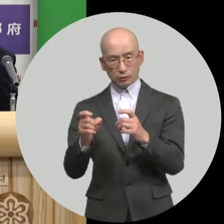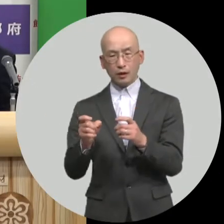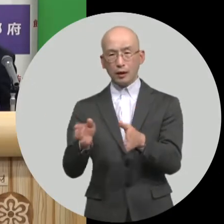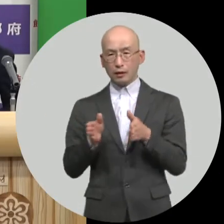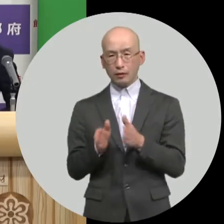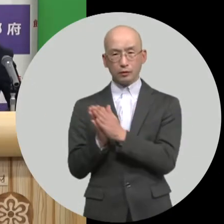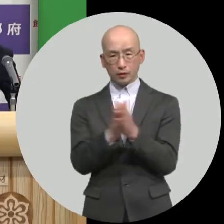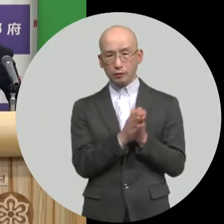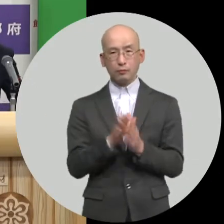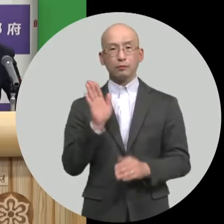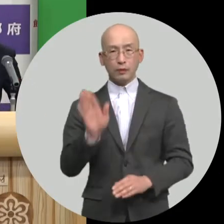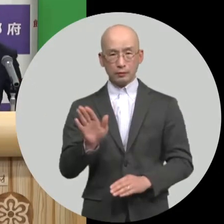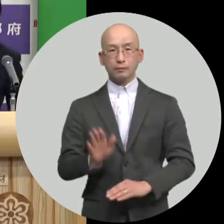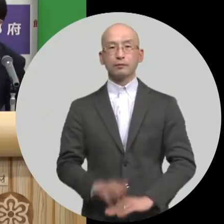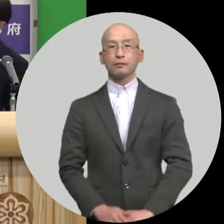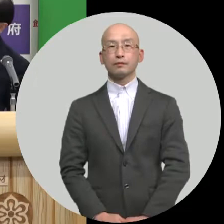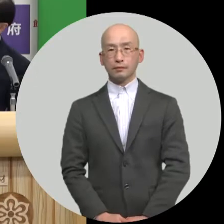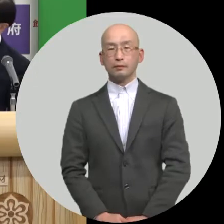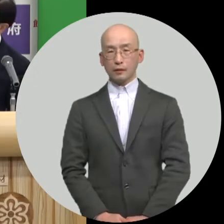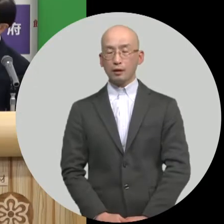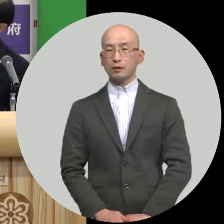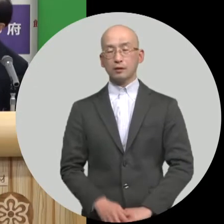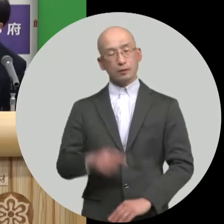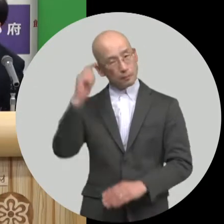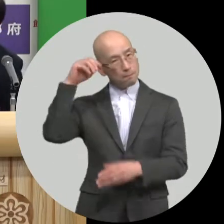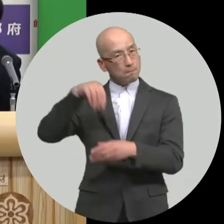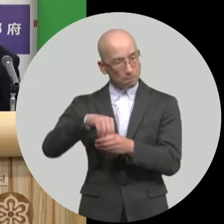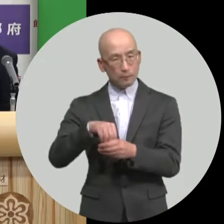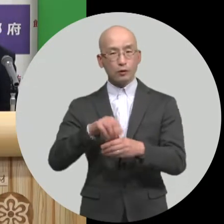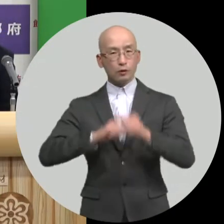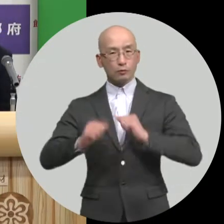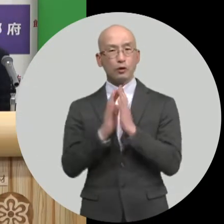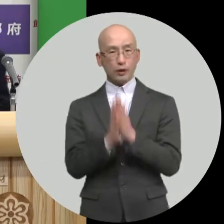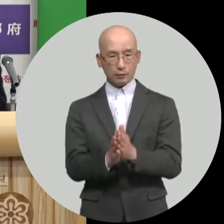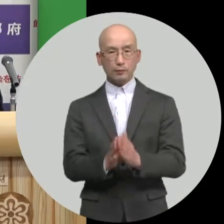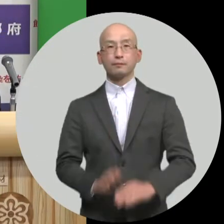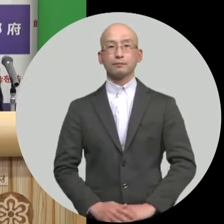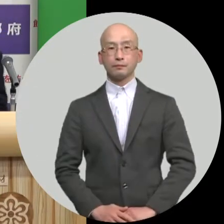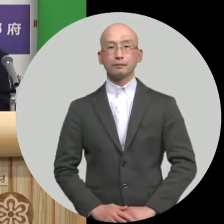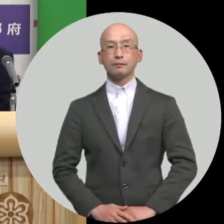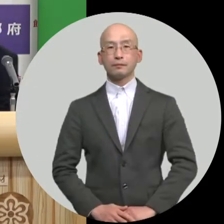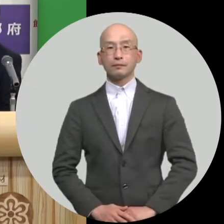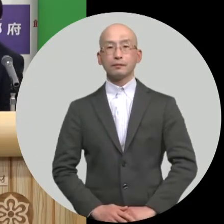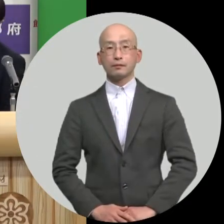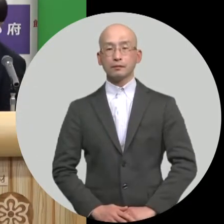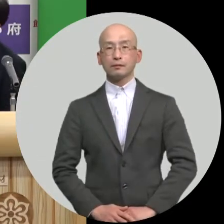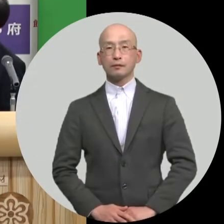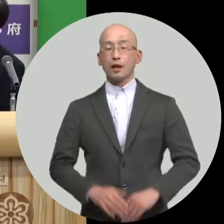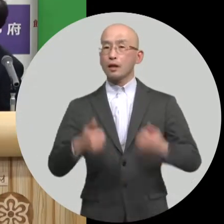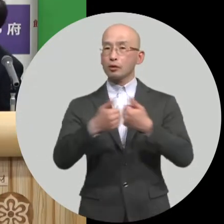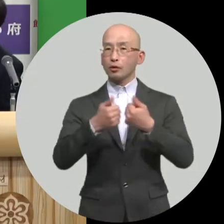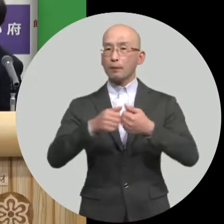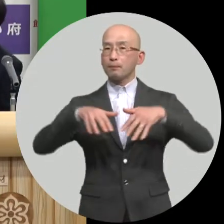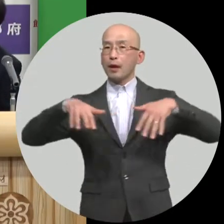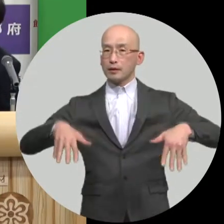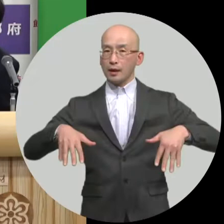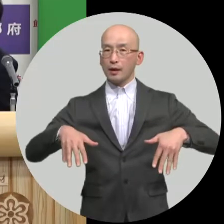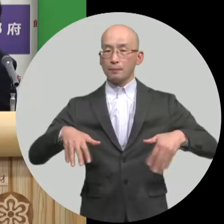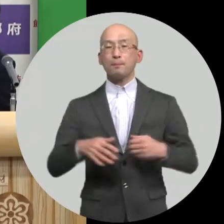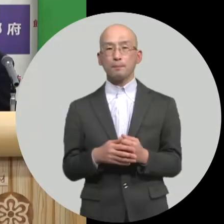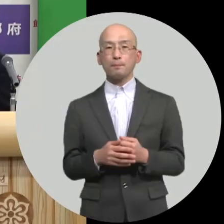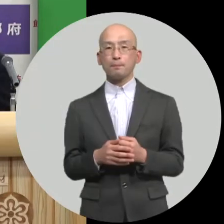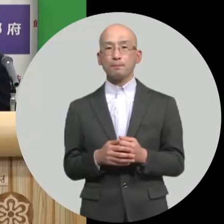。そうした配慮もぜひともよろしくお願いしたいと思っております。それから相談体制でございますけれども、特